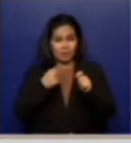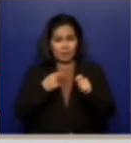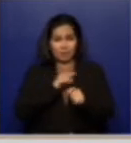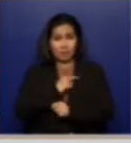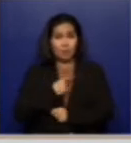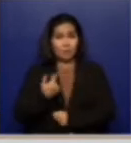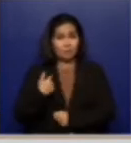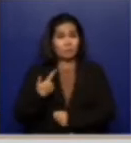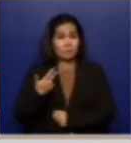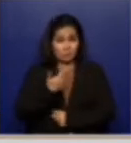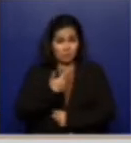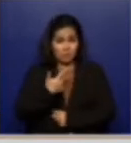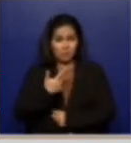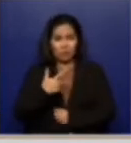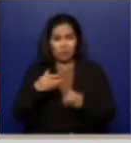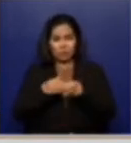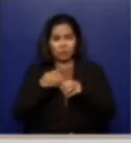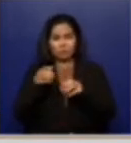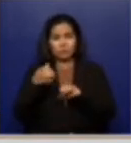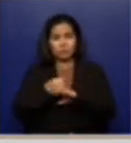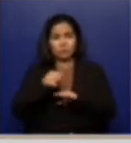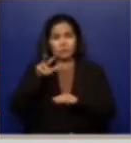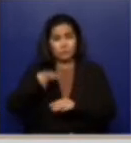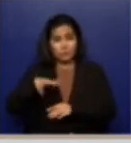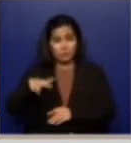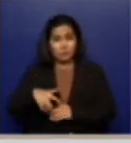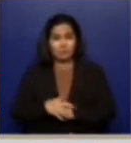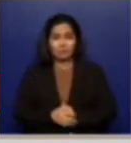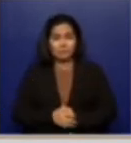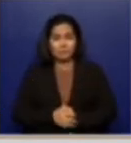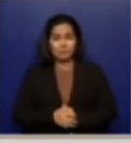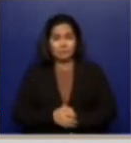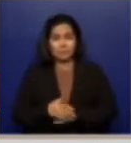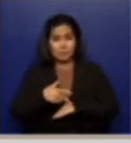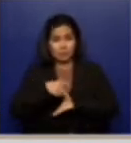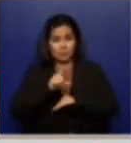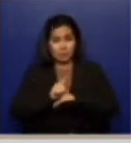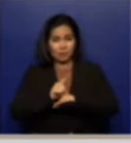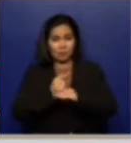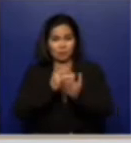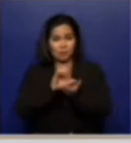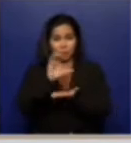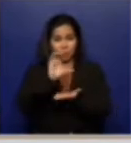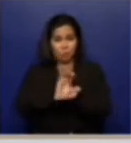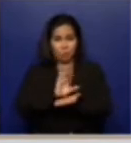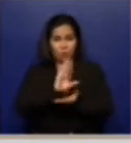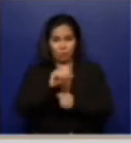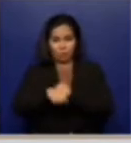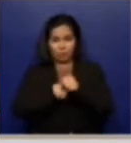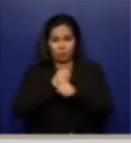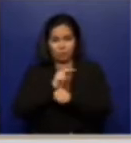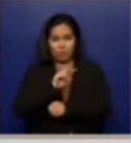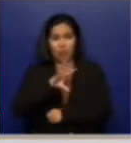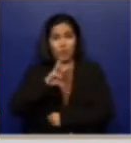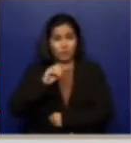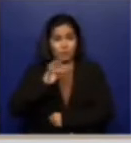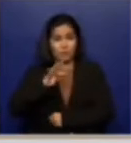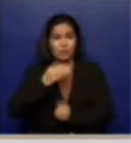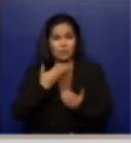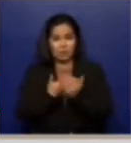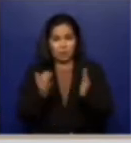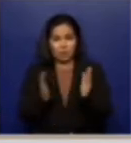ยท่านประธานที่เคารพครับงบประมาณปี2564ตั้งไว้ 3.3 ล้านล้านบ